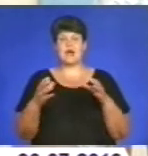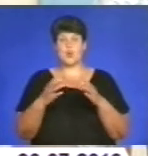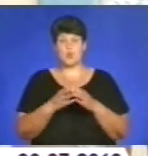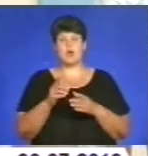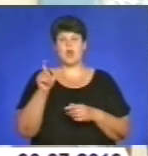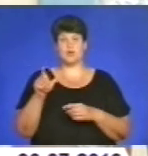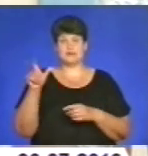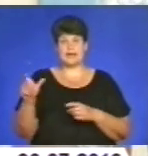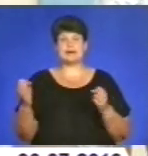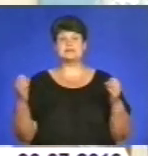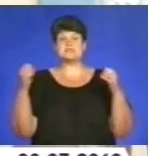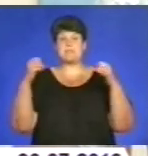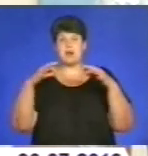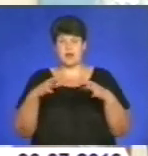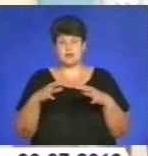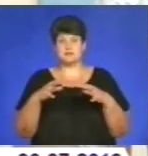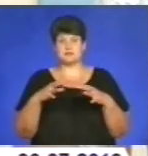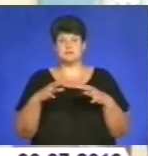людей, яка зібралась, просто